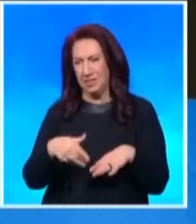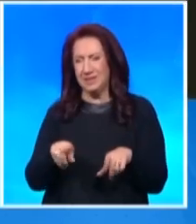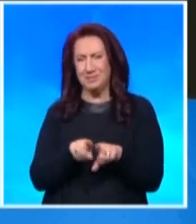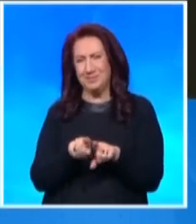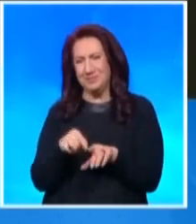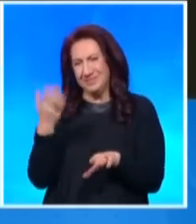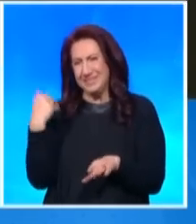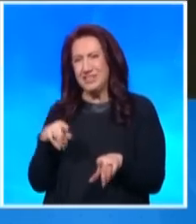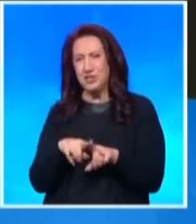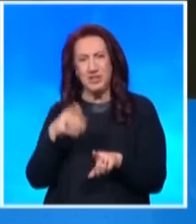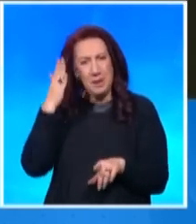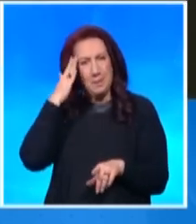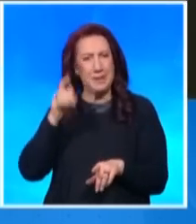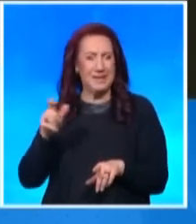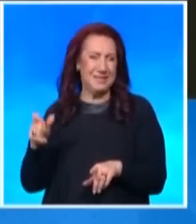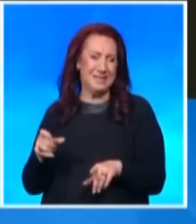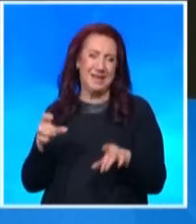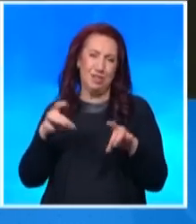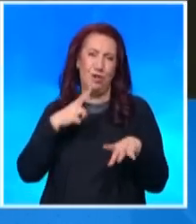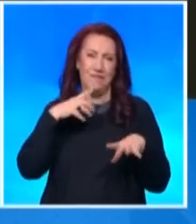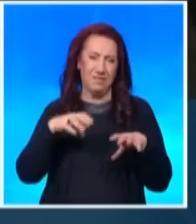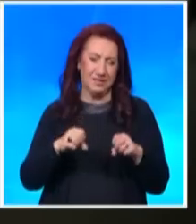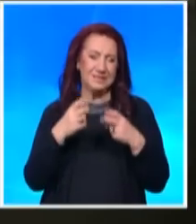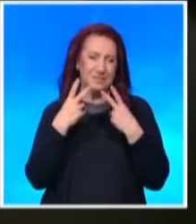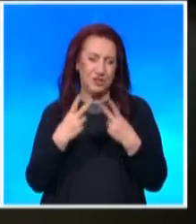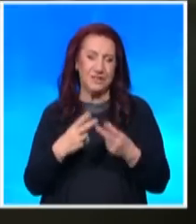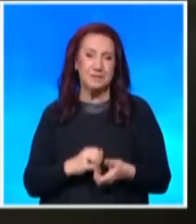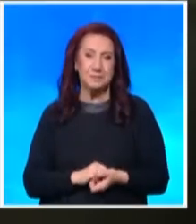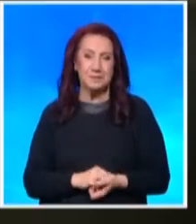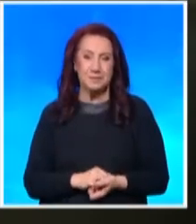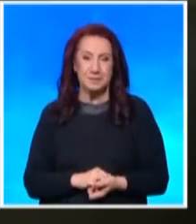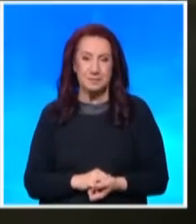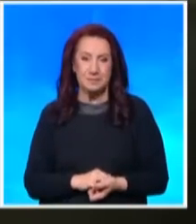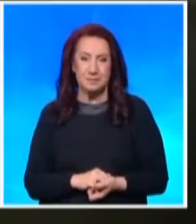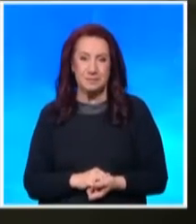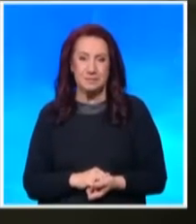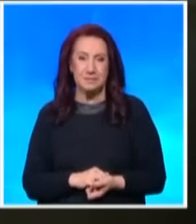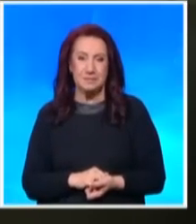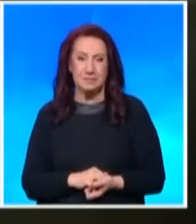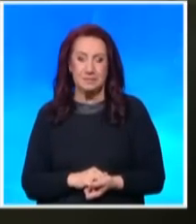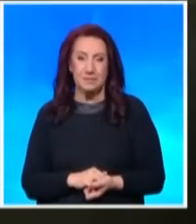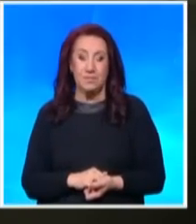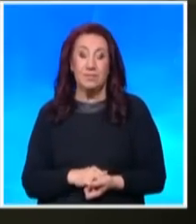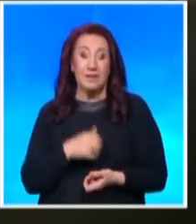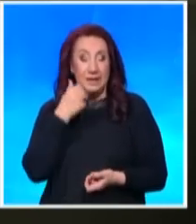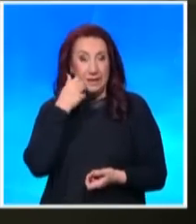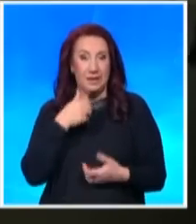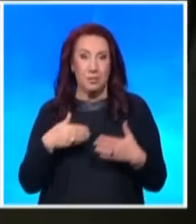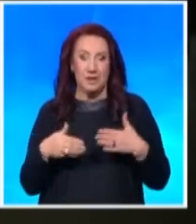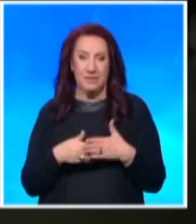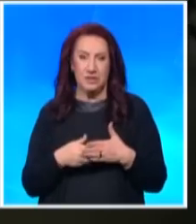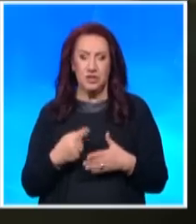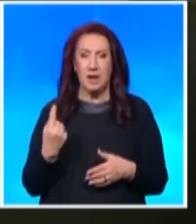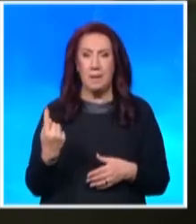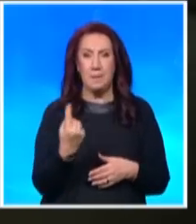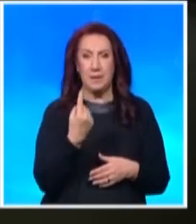Румен, здравей! Добър вечер! Първото заседание на новият стар